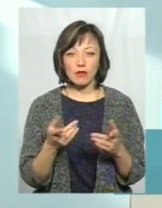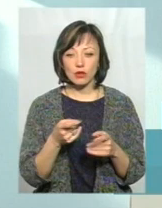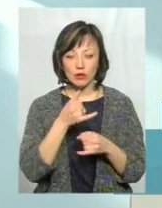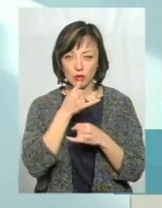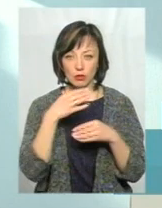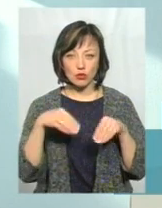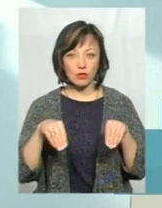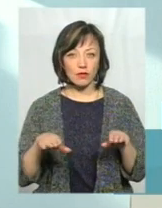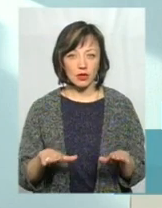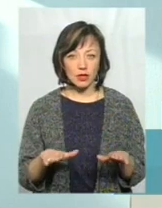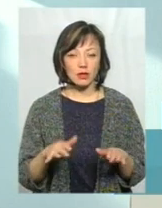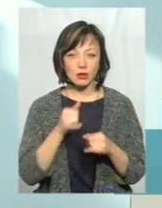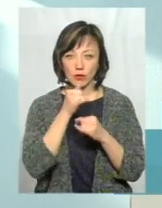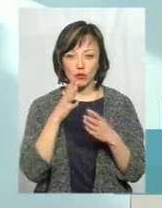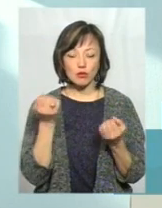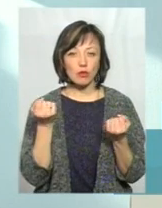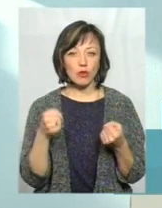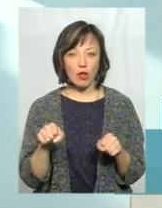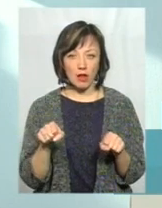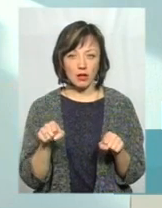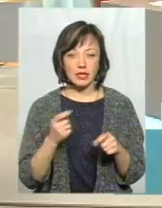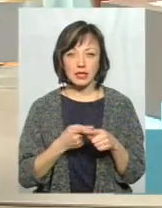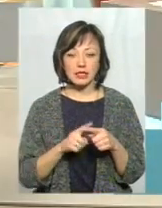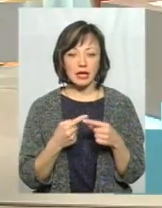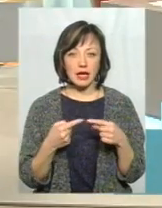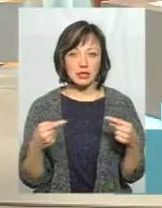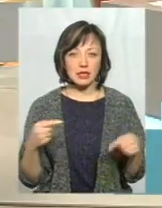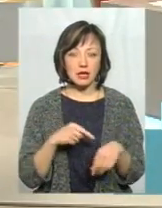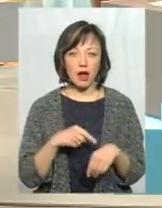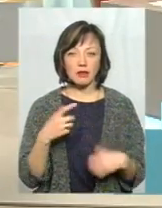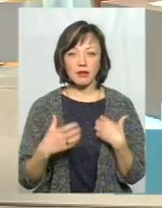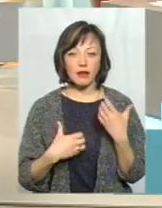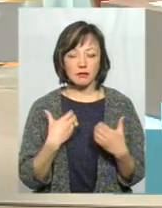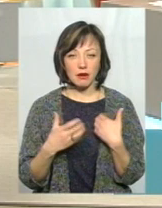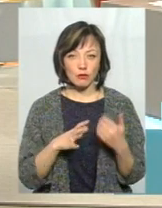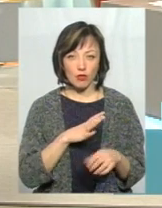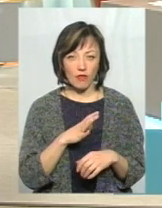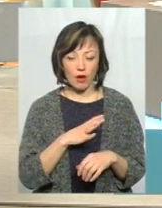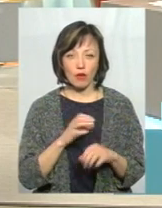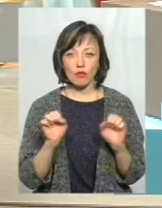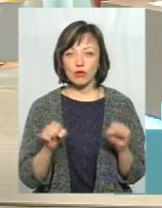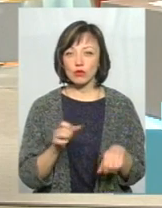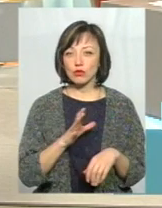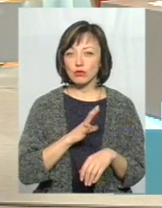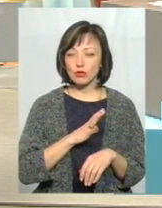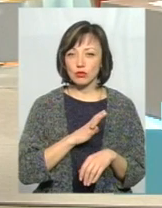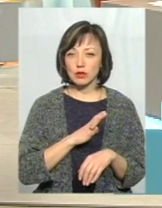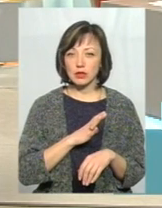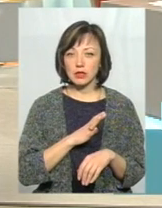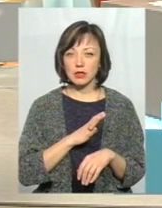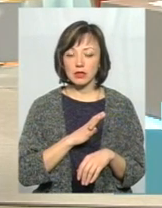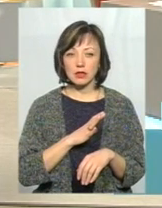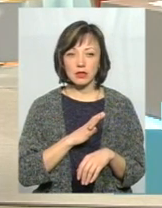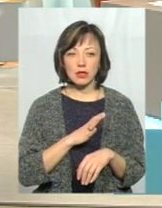не можуть вийти, які вони не можуть подолати. Це різні реакції на стрес бувають. Може бути такі